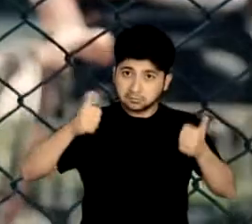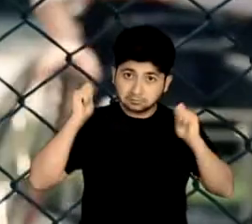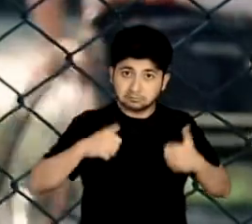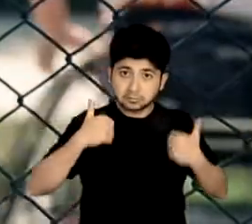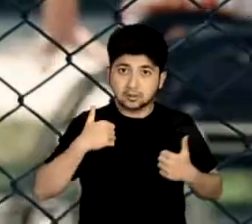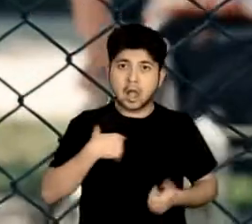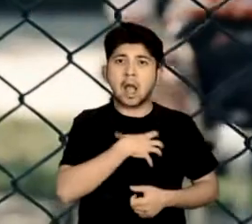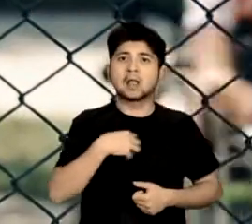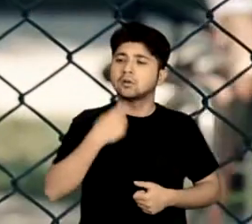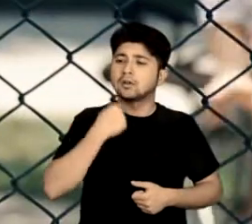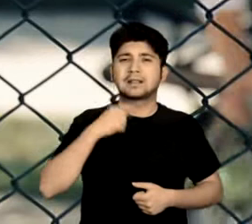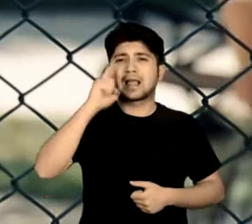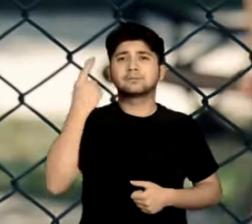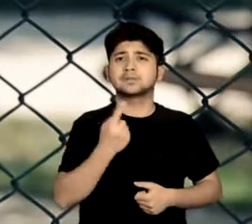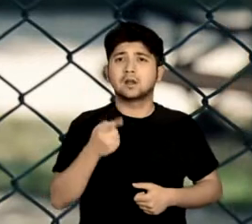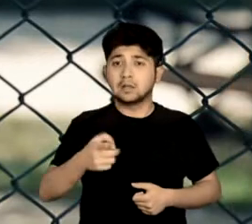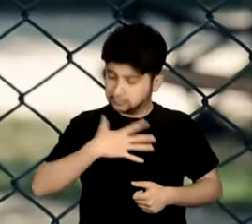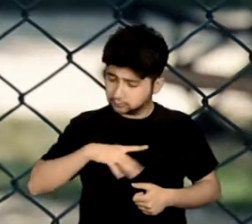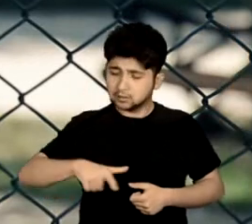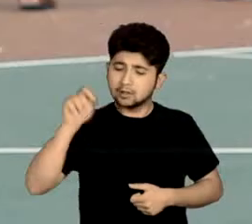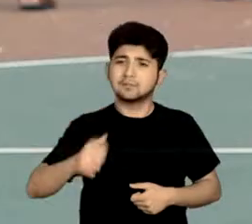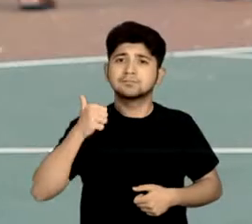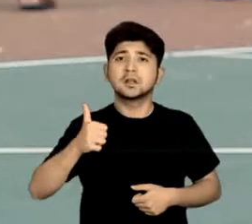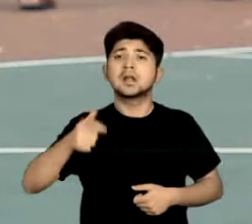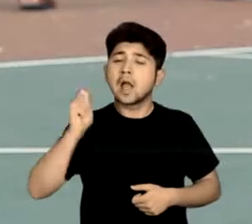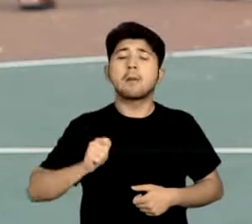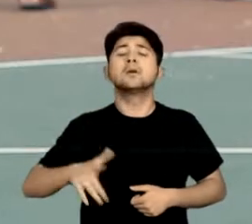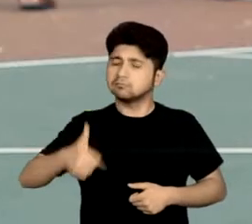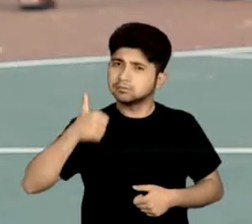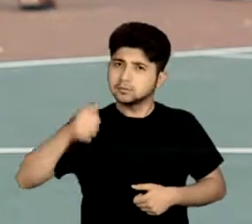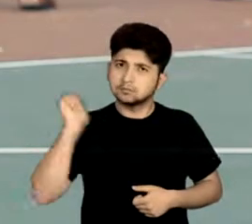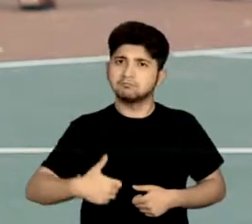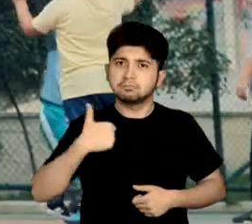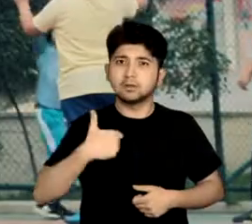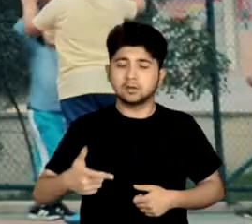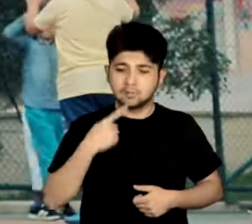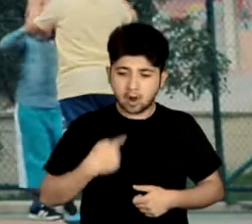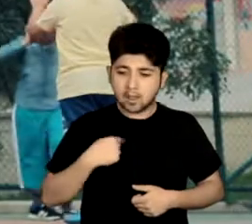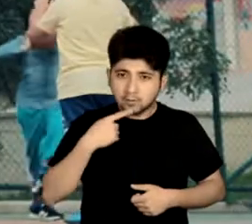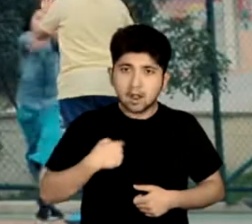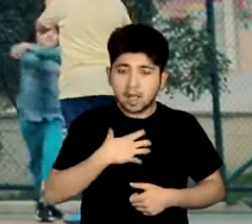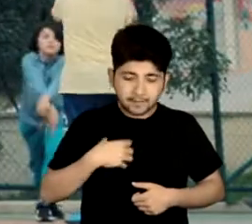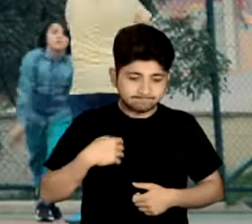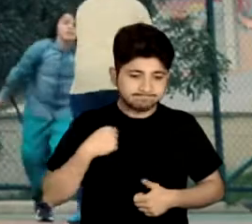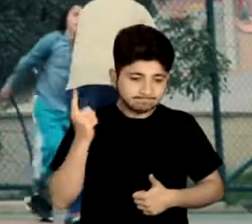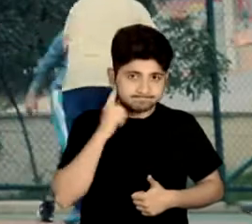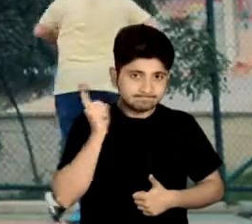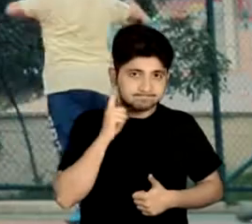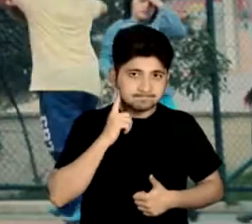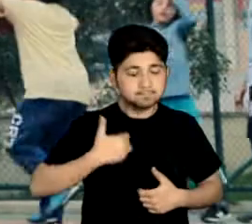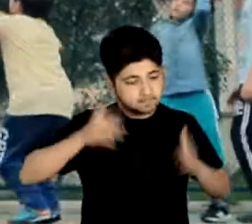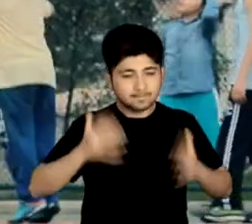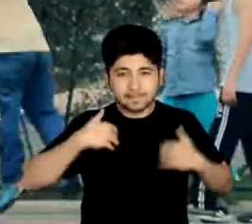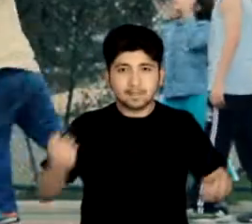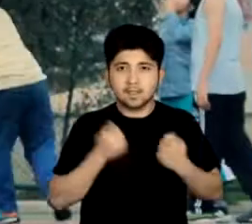miyim dediğimde annem bana tek dedi şu. İstersen sen yaparsın, senin yapmayacağın hiçbir şey yok demişti. Ve ben annemin bu lafını dinledim ve cidden